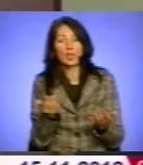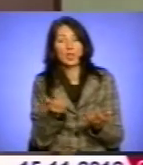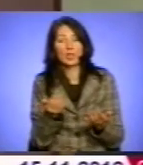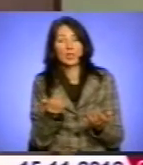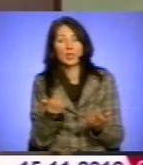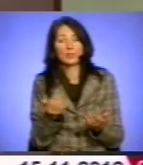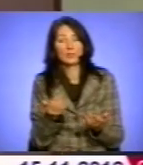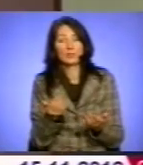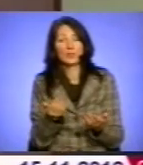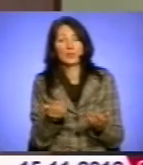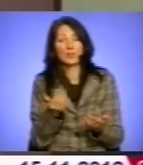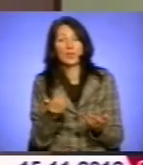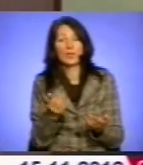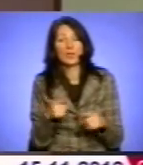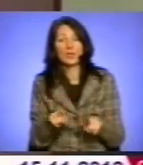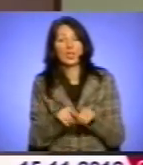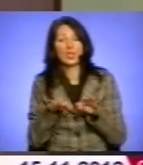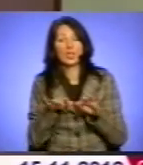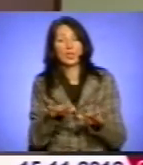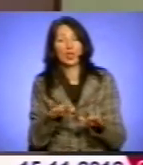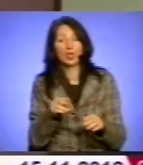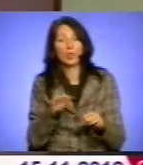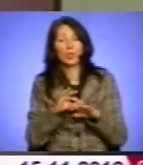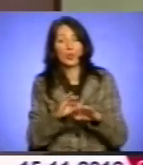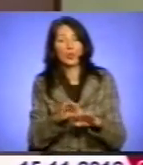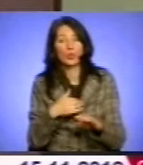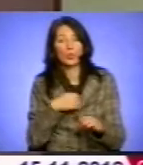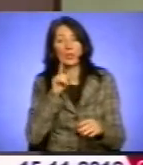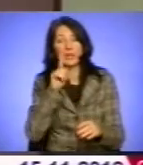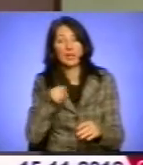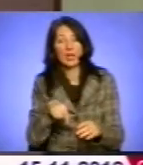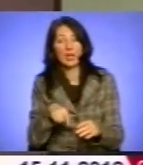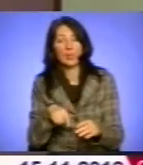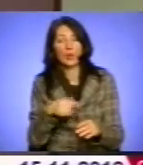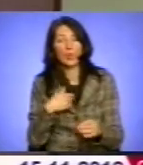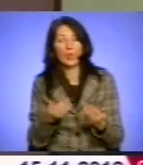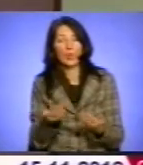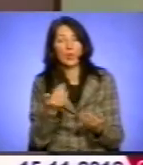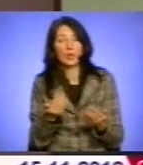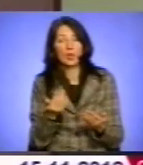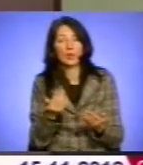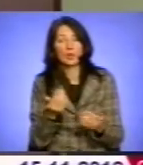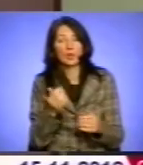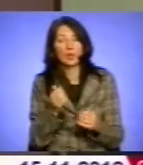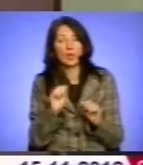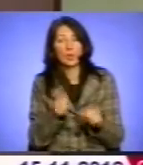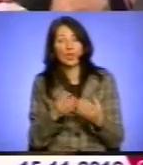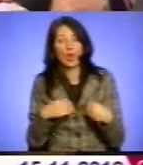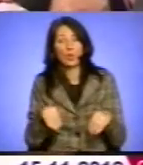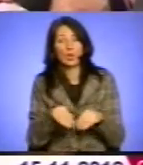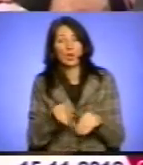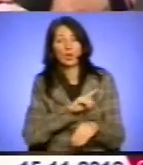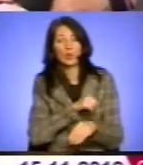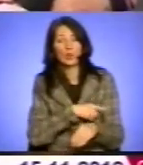такі, можливо, десь такі заходи проводяться, про які не знаємо ми, наприклад, і можливо можна якось об'єднати або зусилля.